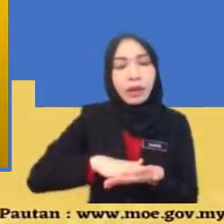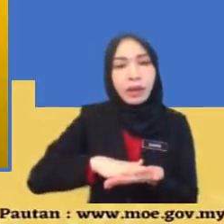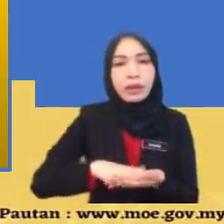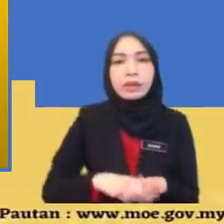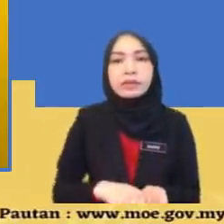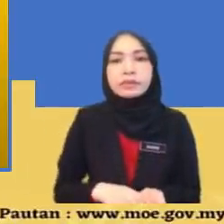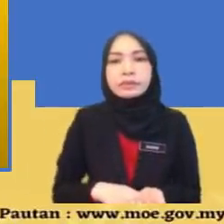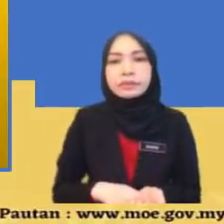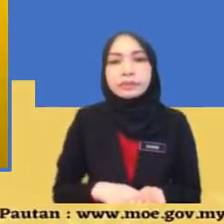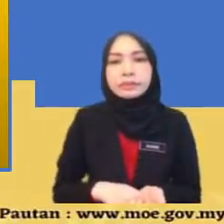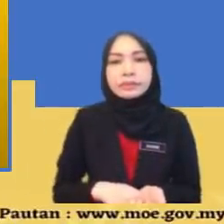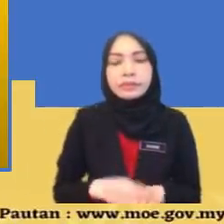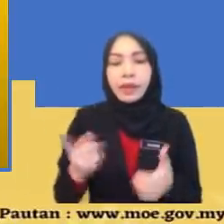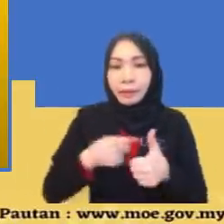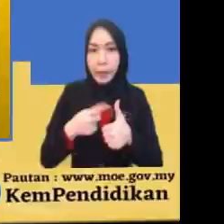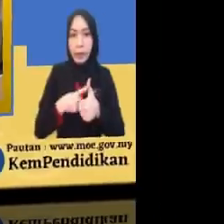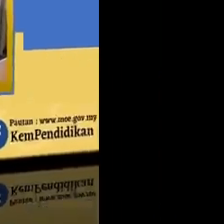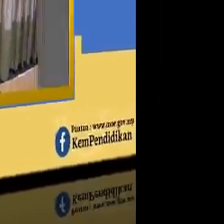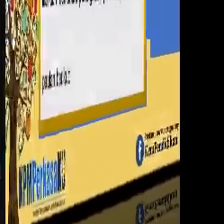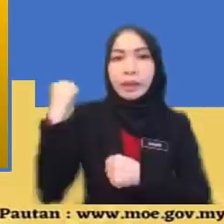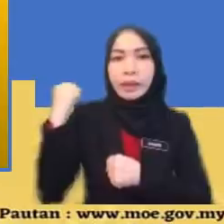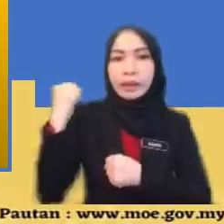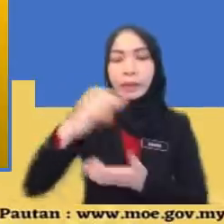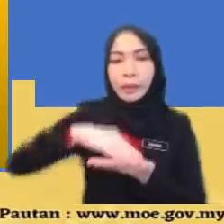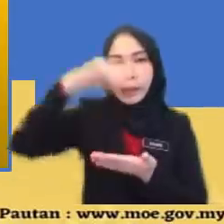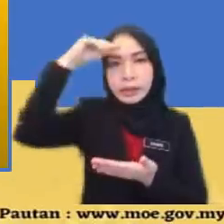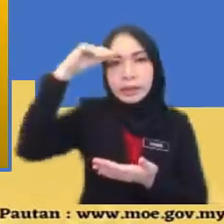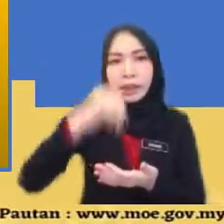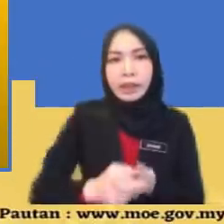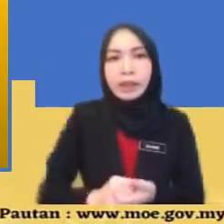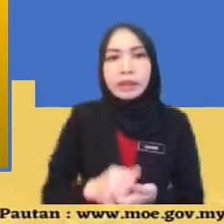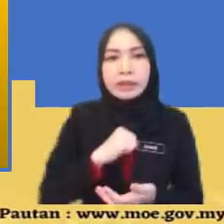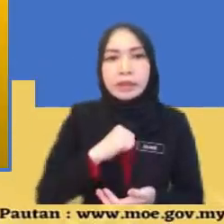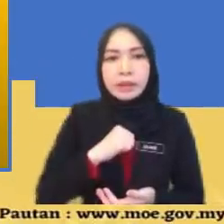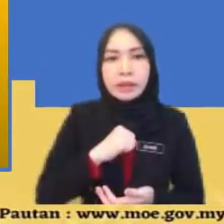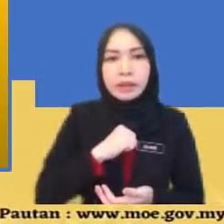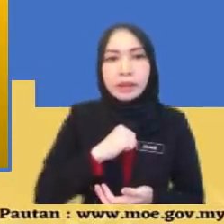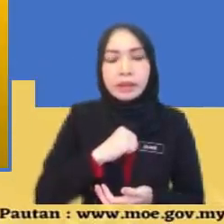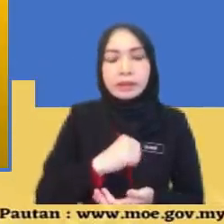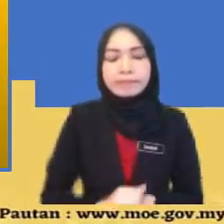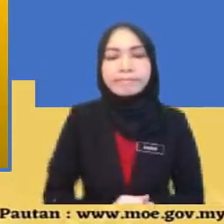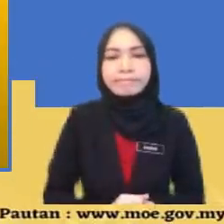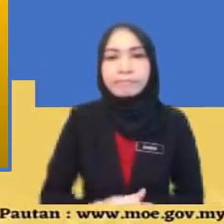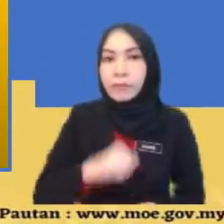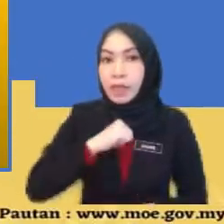ialah pemerkosaan pembelajaran kendiri atau ringkasnya save